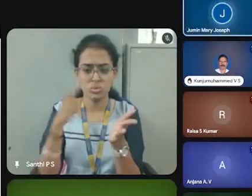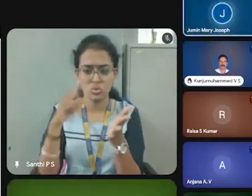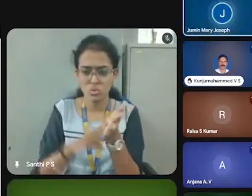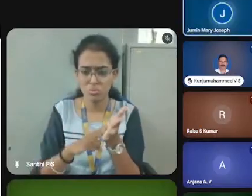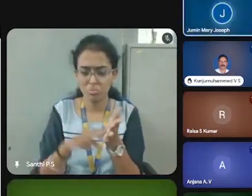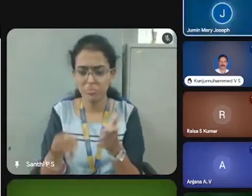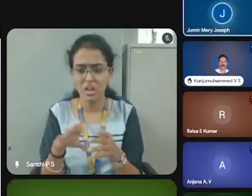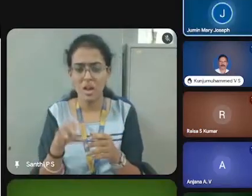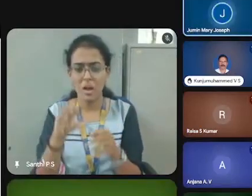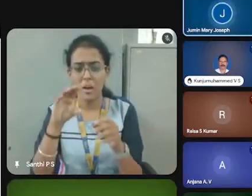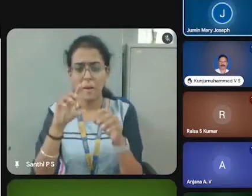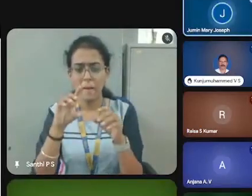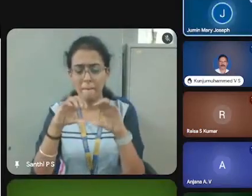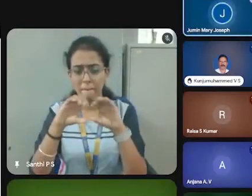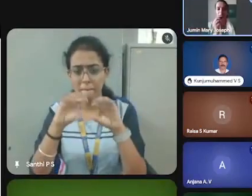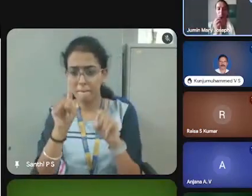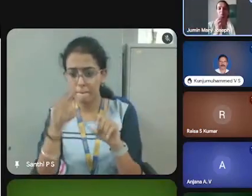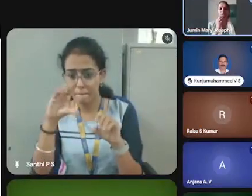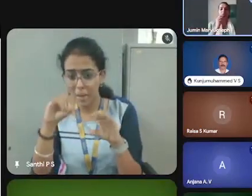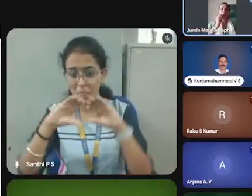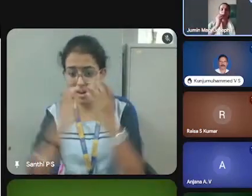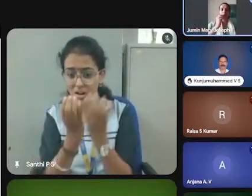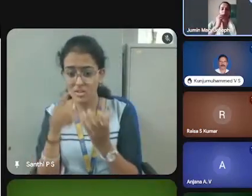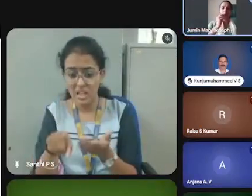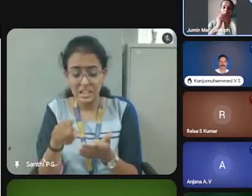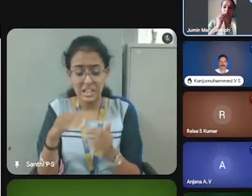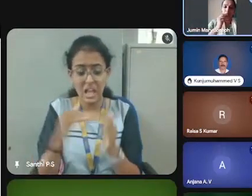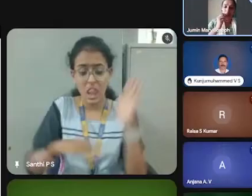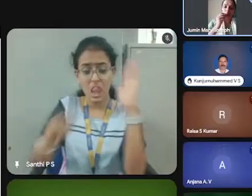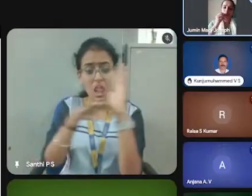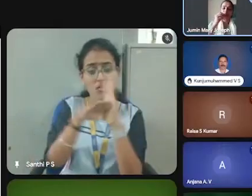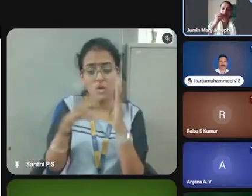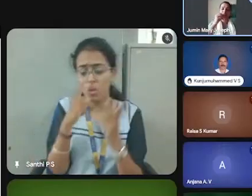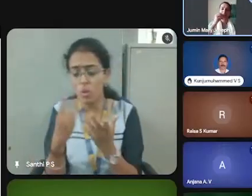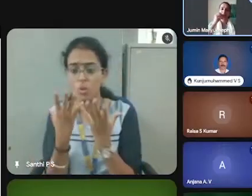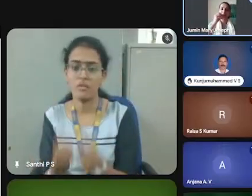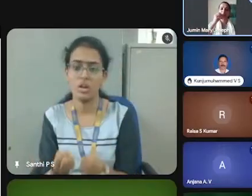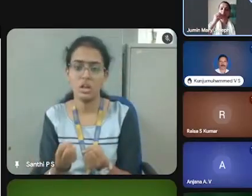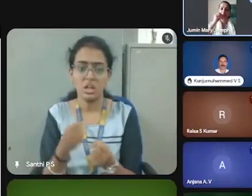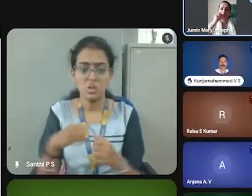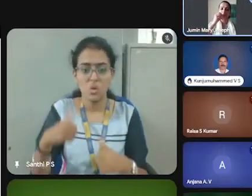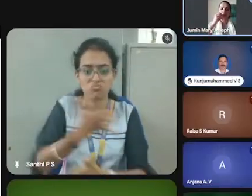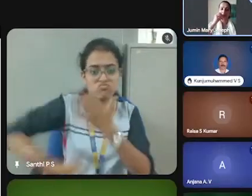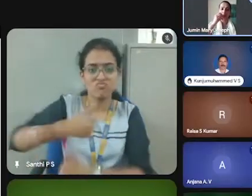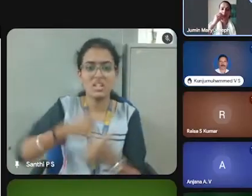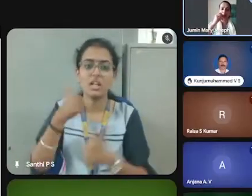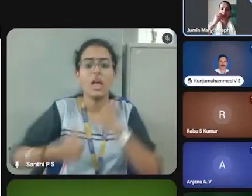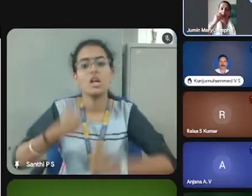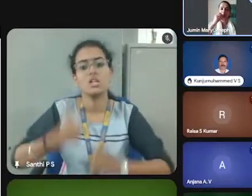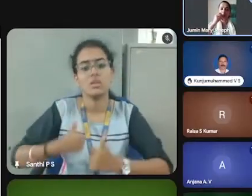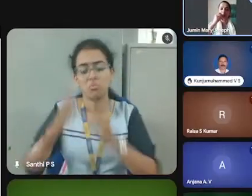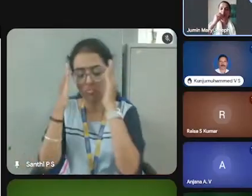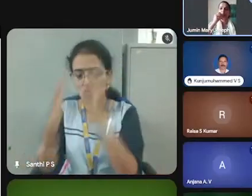10ാം ക്ലാസ്സിലുള്ള കുട്ടിയുടെ ആദ്യം നമ്മൾ ഈ പറഞ്ഞ പോലെ നിലവാരം നോക്കേണ്ടി വരും. പിന്നെ 10ൽ വരുമ്പോൾ കോമ്പറ്റേറ്റീവ് എക്സാം എന്നുള്ളതാണ് പലപ്പോഴും നമ്മുടെ ഒരു